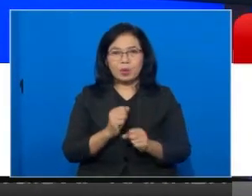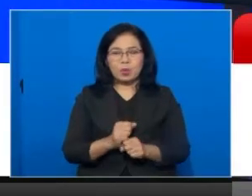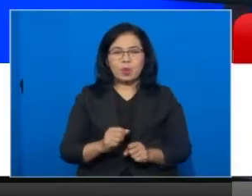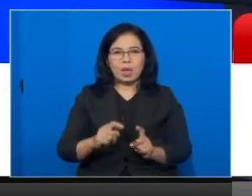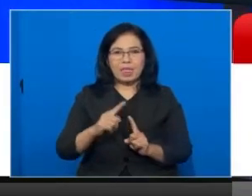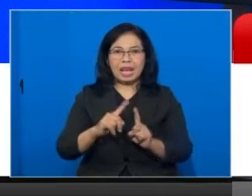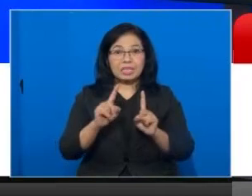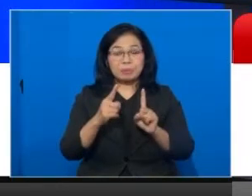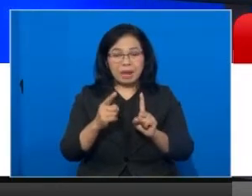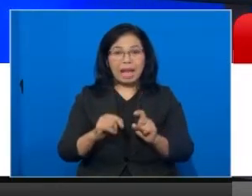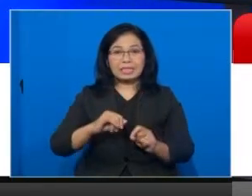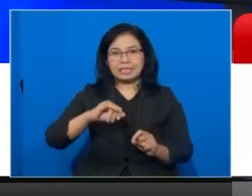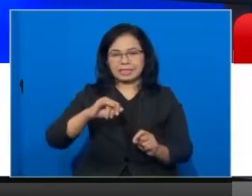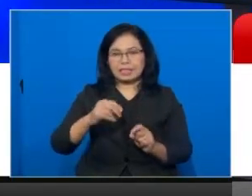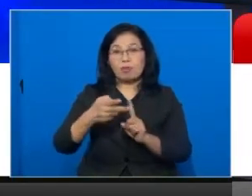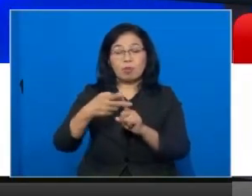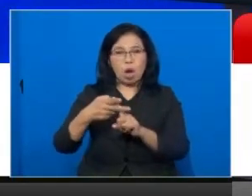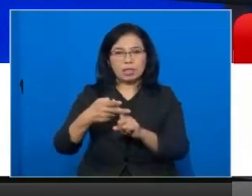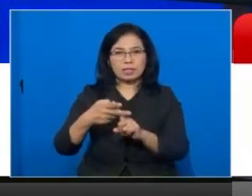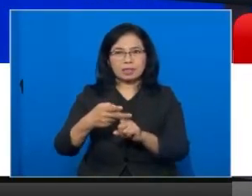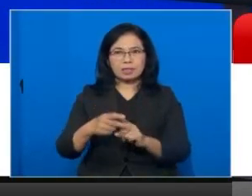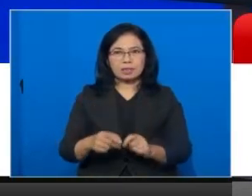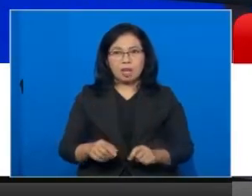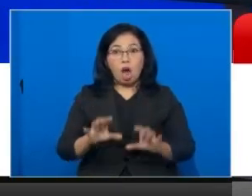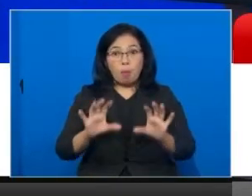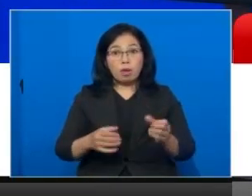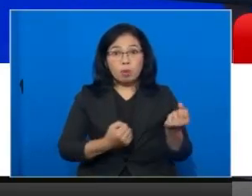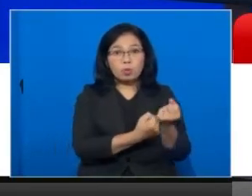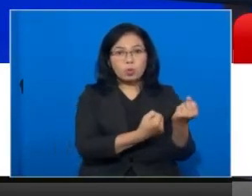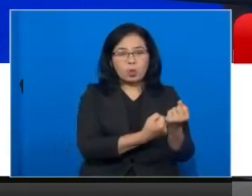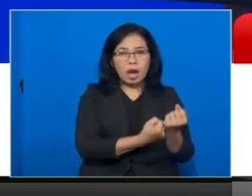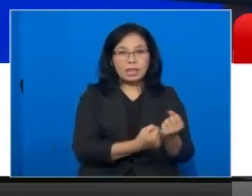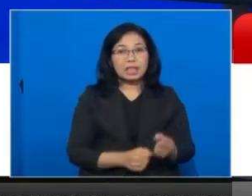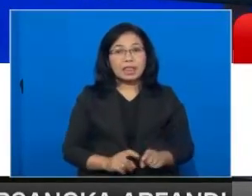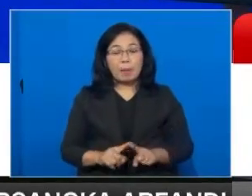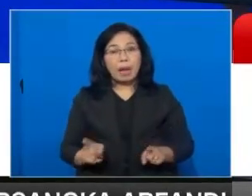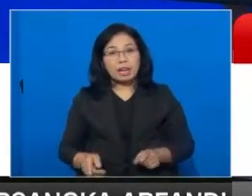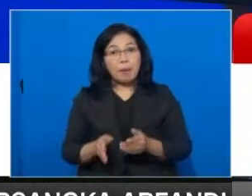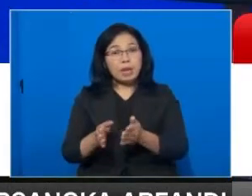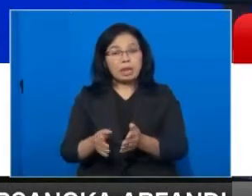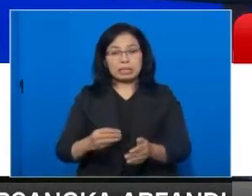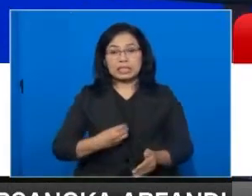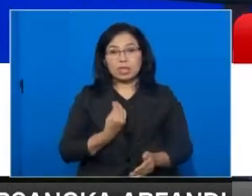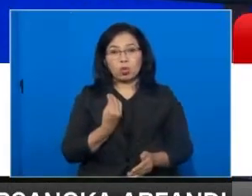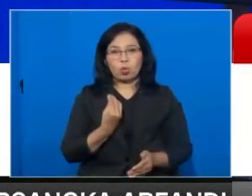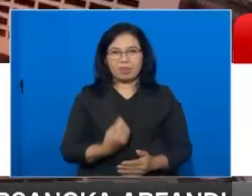pada masa tenang Pemilu 2024 ini menuai banyak dukungan namun juga ada pihak yang merasa